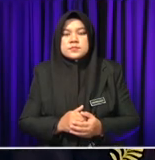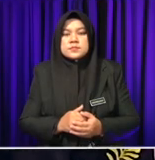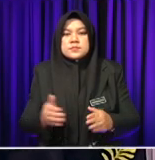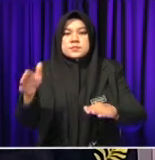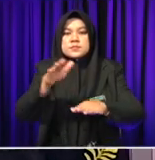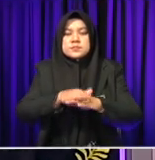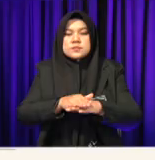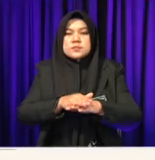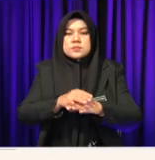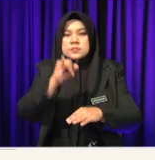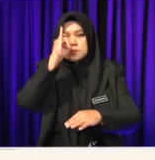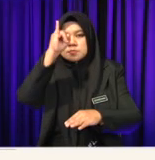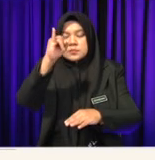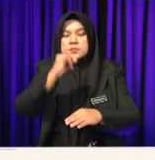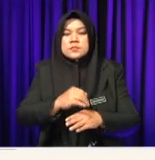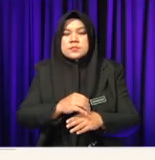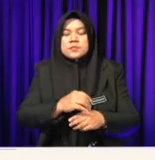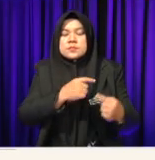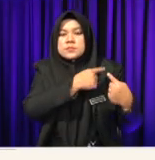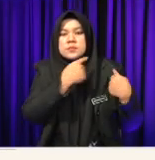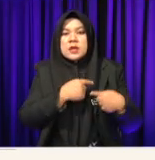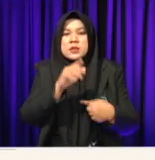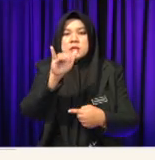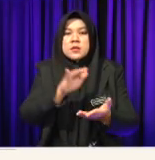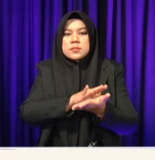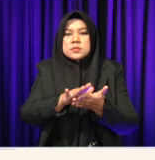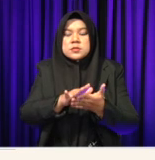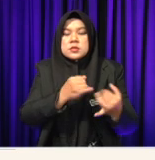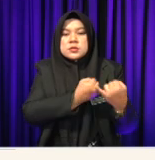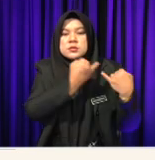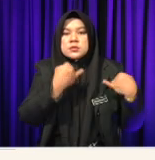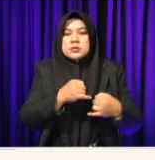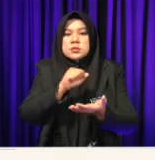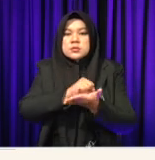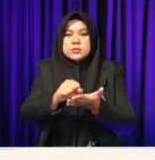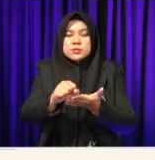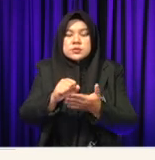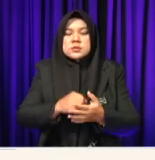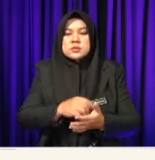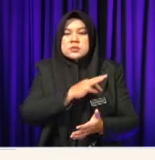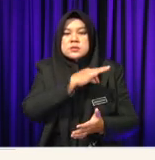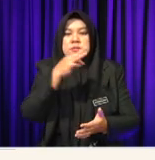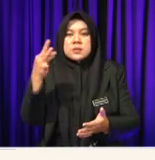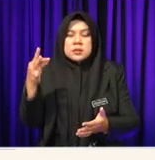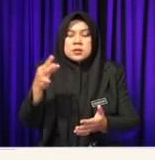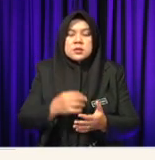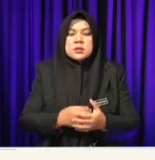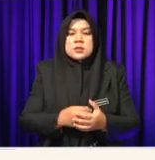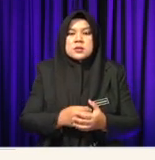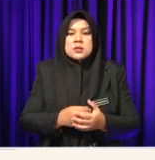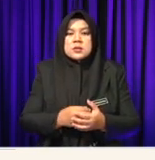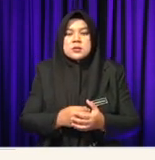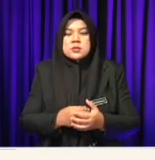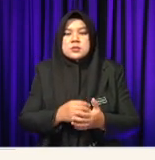keimanan adalah hati yang bersih asas keikhlasan ialah jiwa yang suci ah semangat yang keinan yang kuat asas usaha adalah keazaman yang